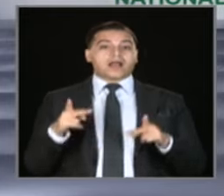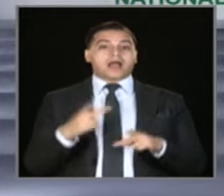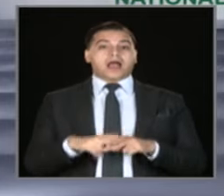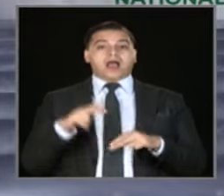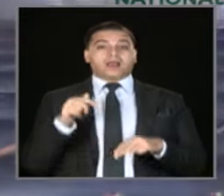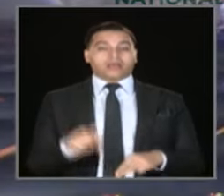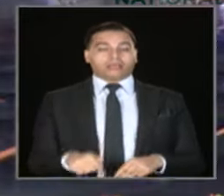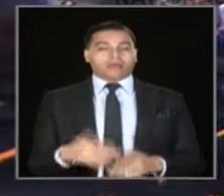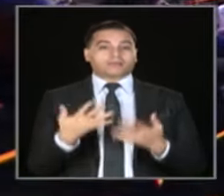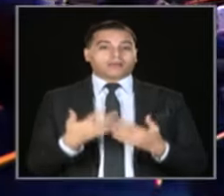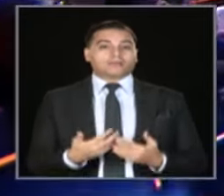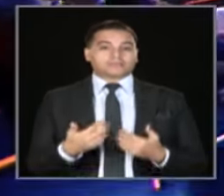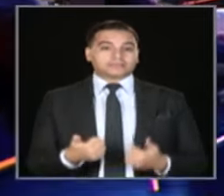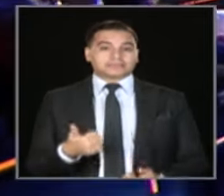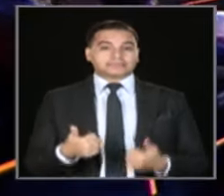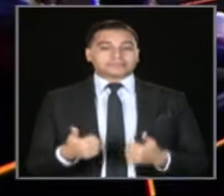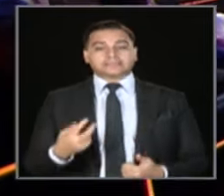لكام.